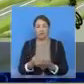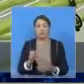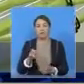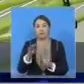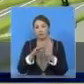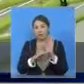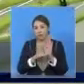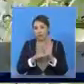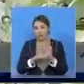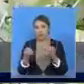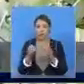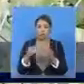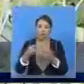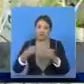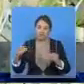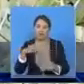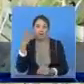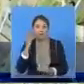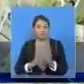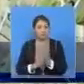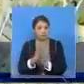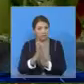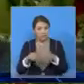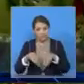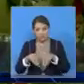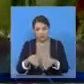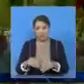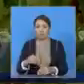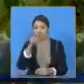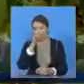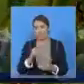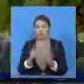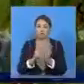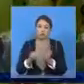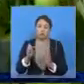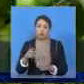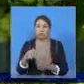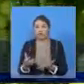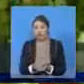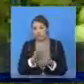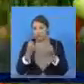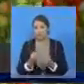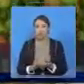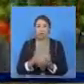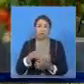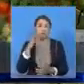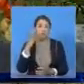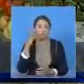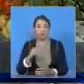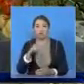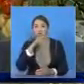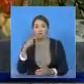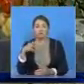жоба аясында 10 гектар аумаққа қызанақ егілген. Қазір айына 700 тоннадан аса өнім алып отыр. Көкөністің 70%